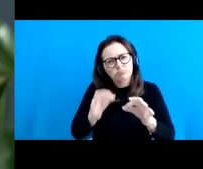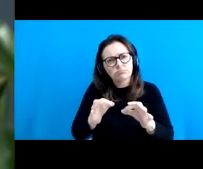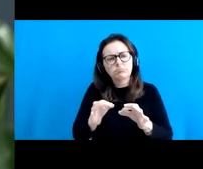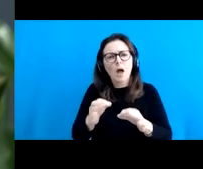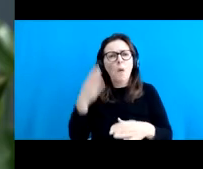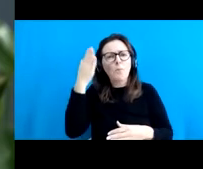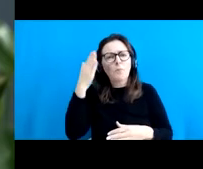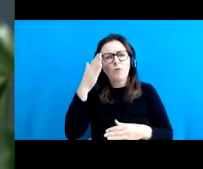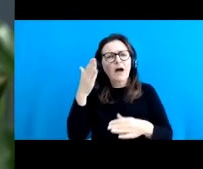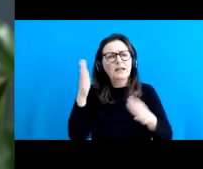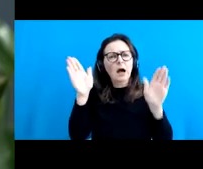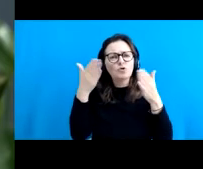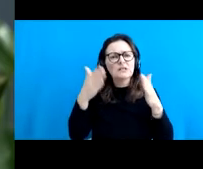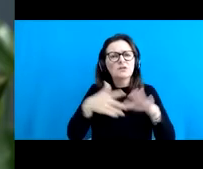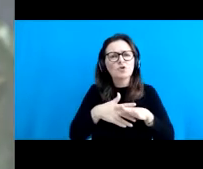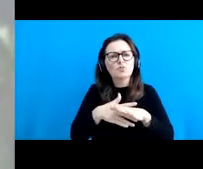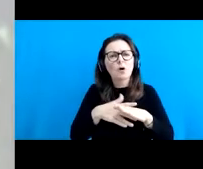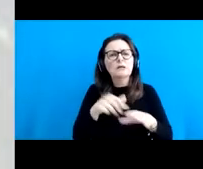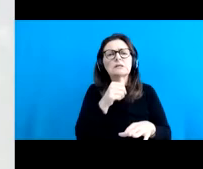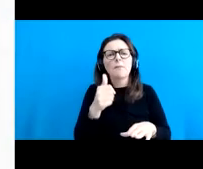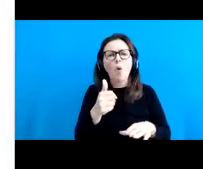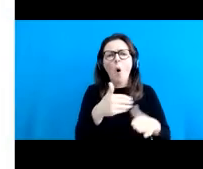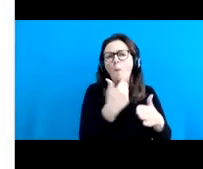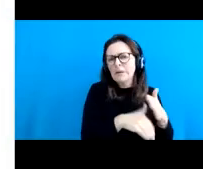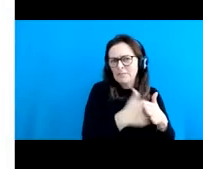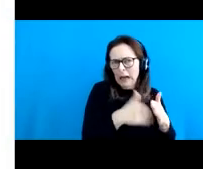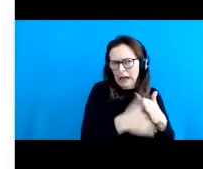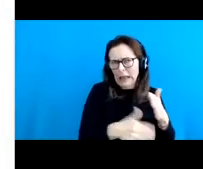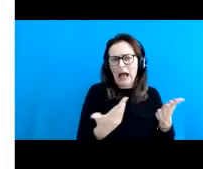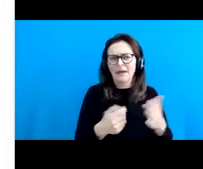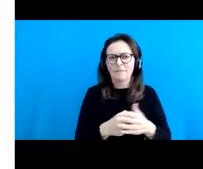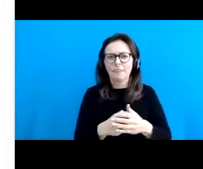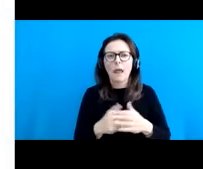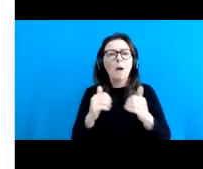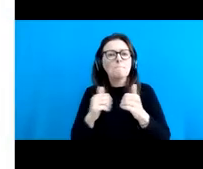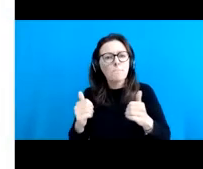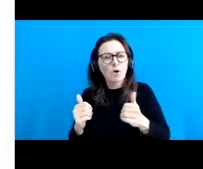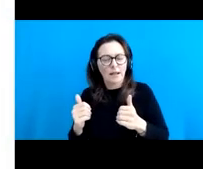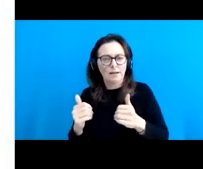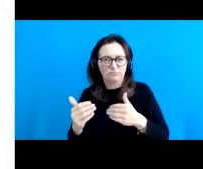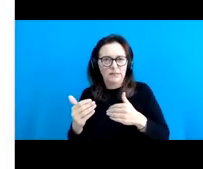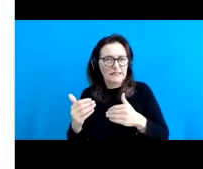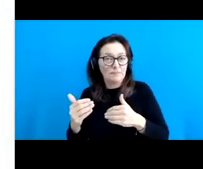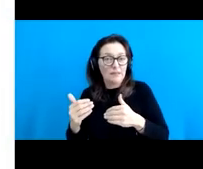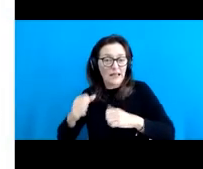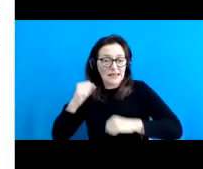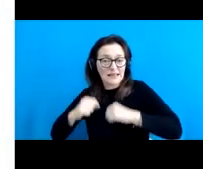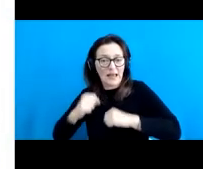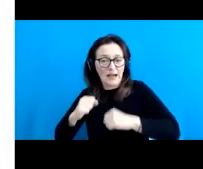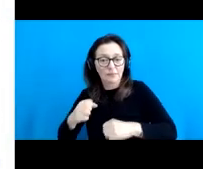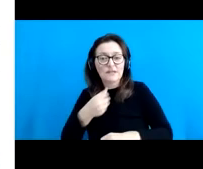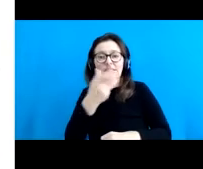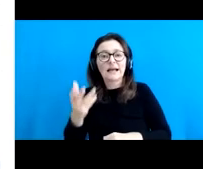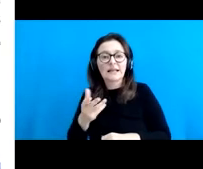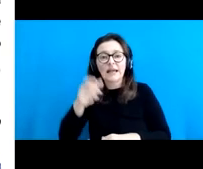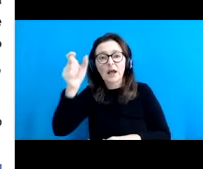zgolj kot nezmožnosti ali primankljajev. Poleg nekaterih izjemnih talentov, s katerimi so nekatere osebe z avtističnimi